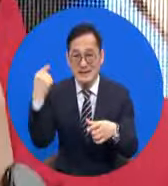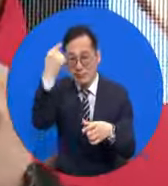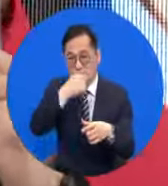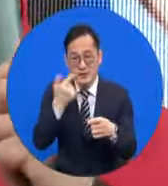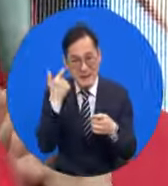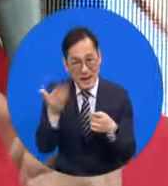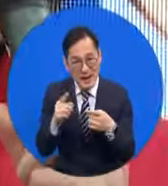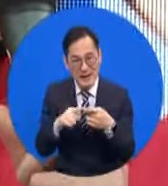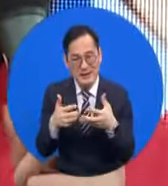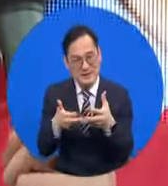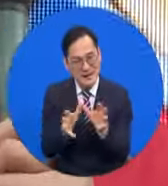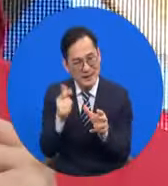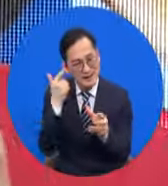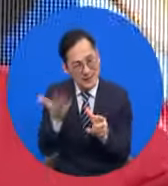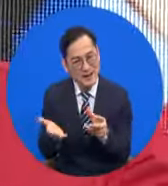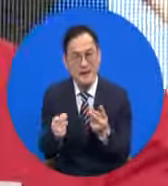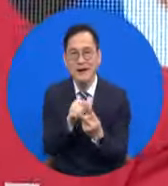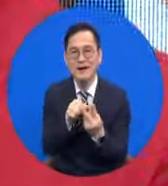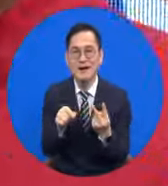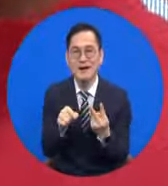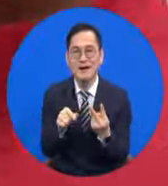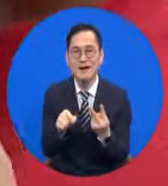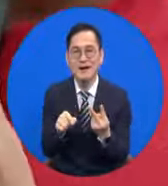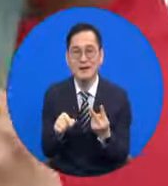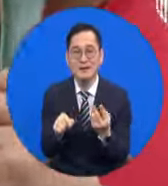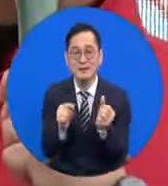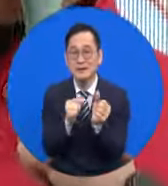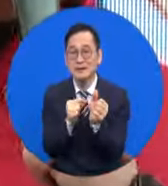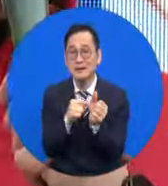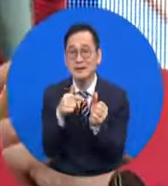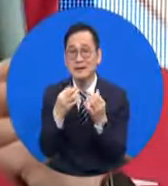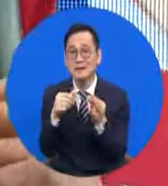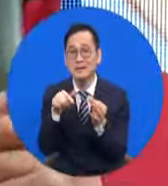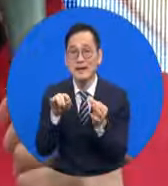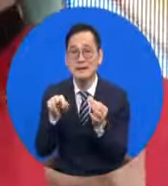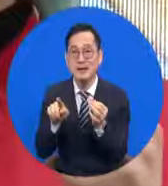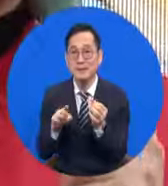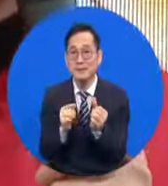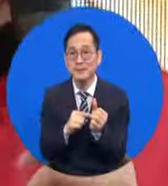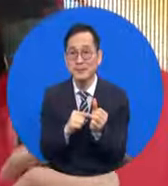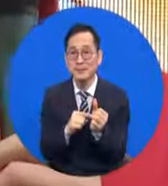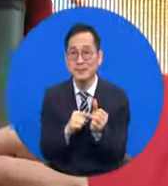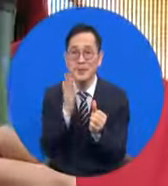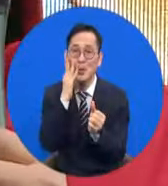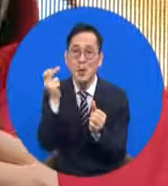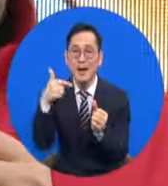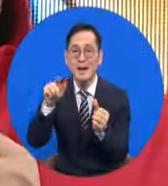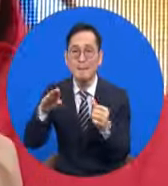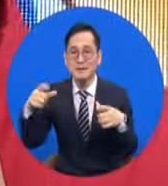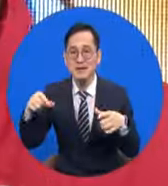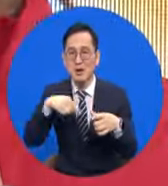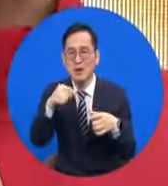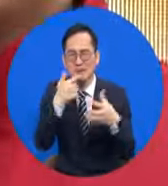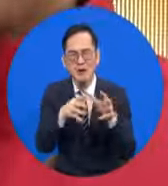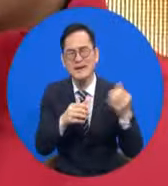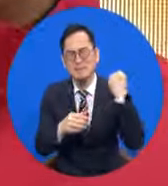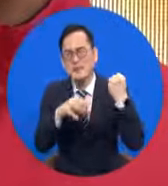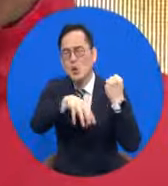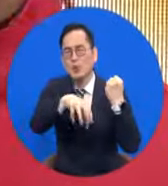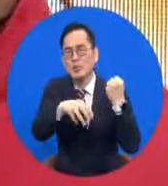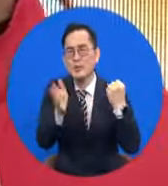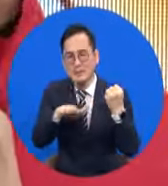하나를 선택하라는 거 아니겠습니까? 뭐 김재섭 후보야 그 도봉갑에서 험지지만 어쨌든 국민의힘 입장에서